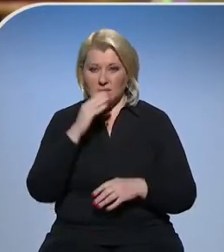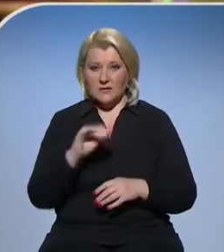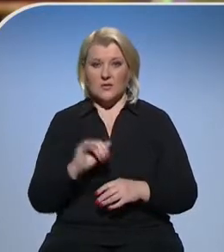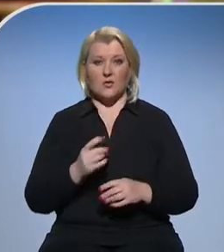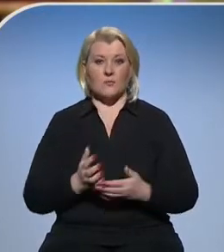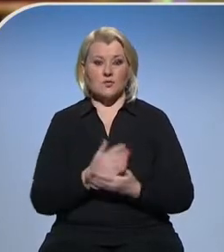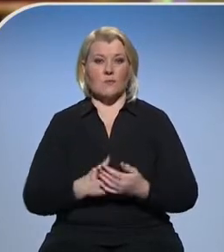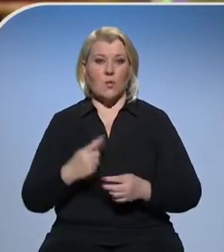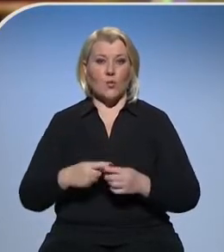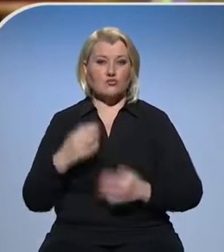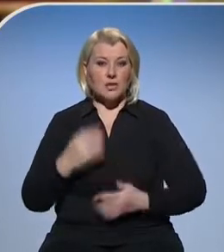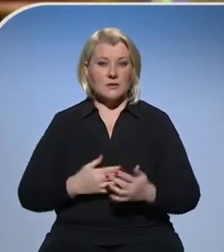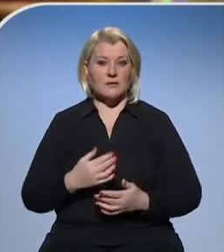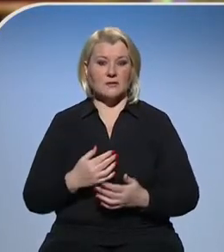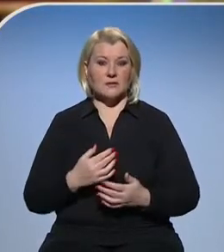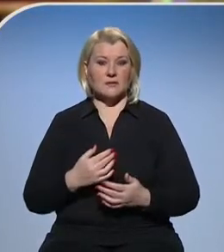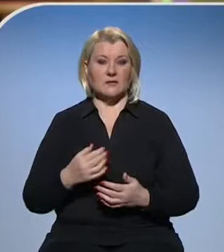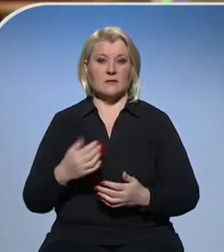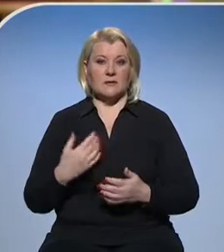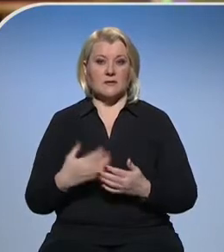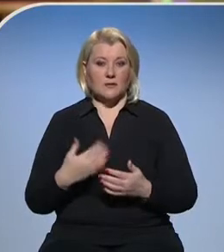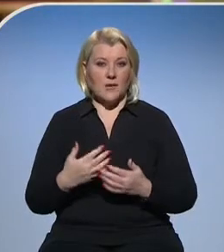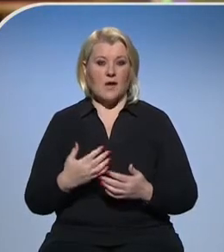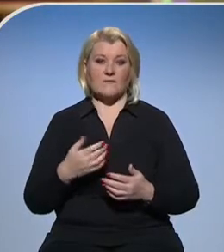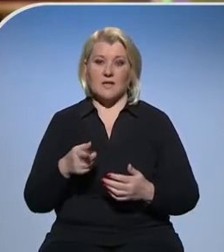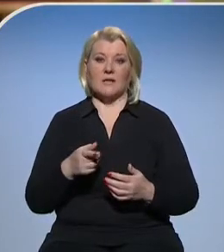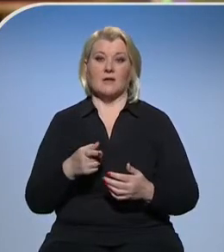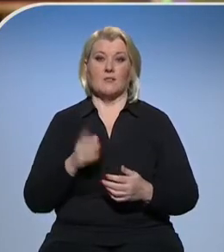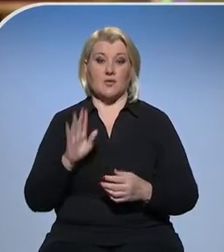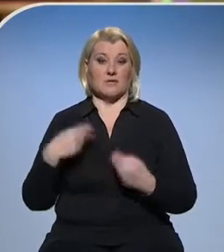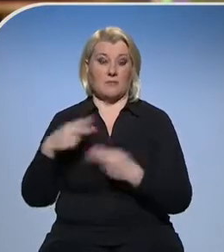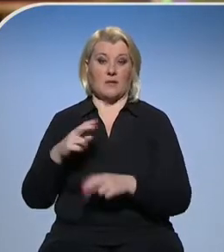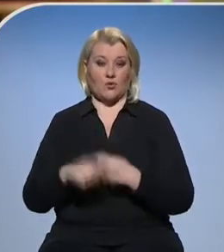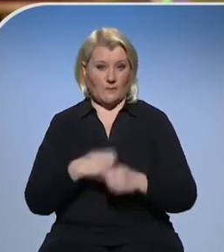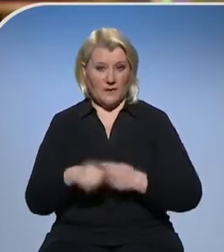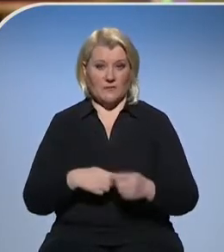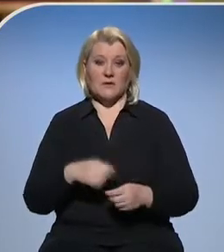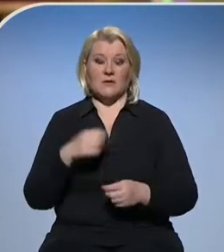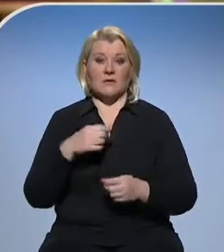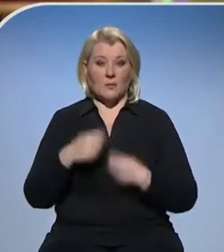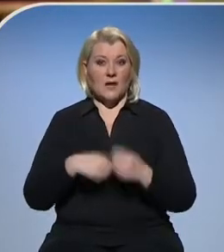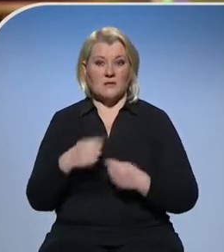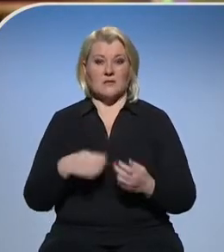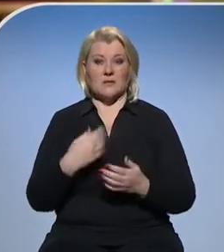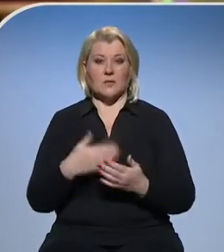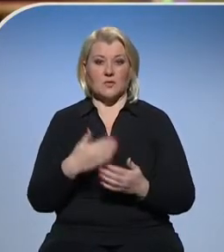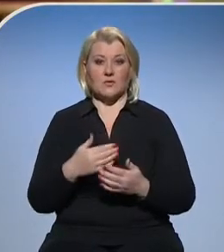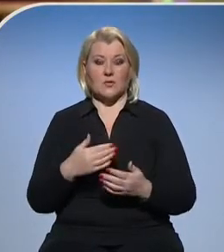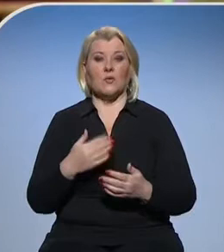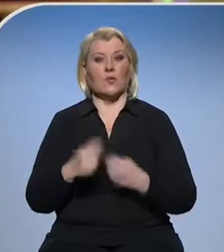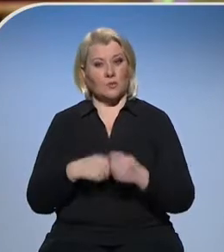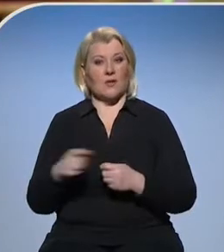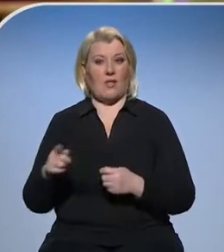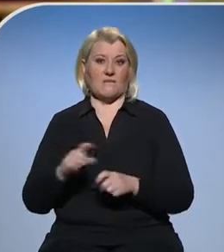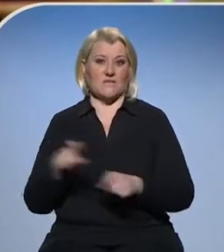mzdové účetní na mateřské dovolené, určitě spousta nás sleduje, tak až se vrátí do práce, tak pokud nepřispívají svým zaměstnancům, tak aby to zařídili.